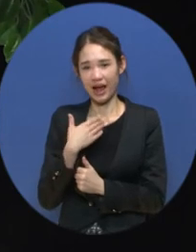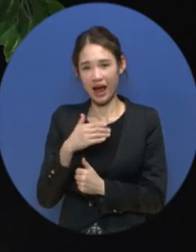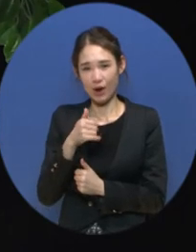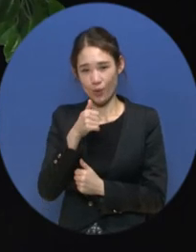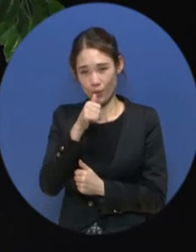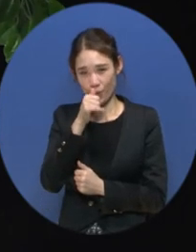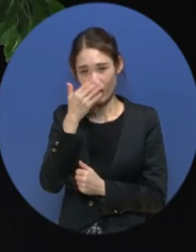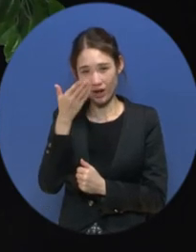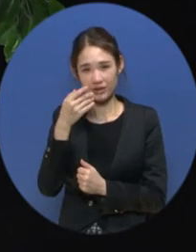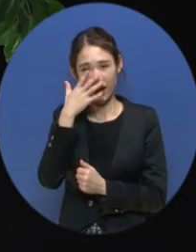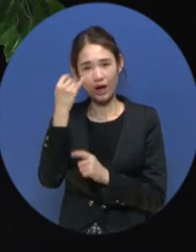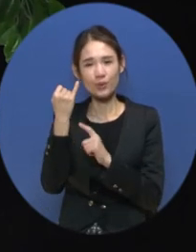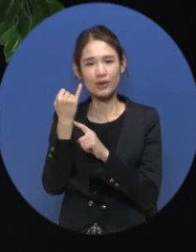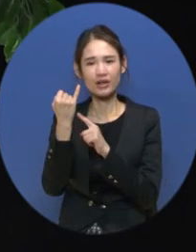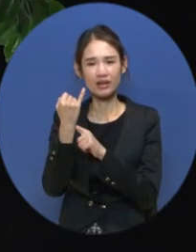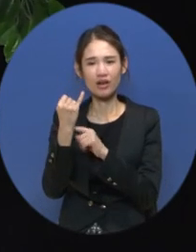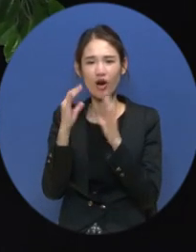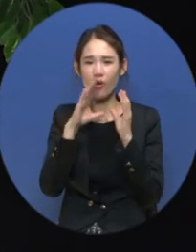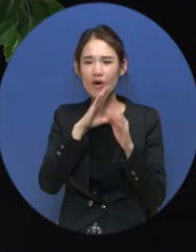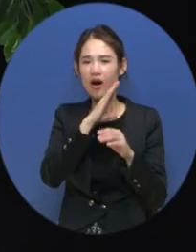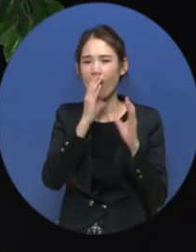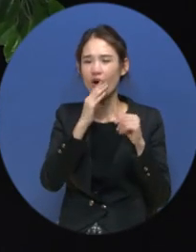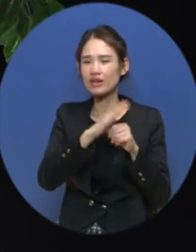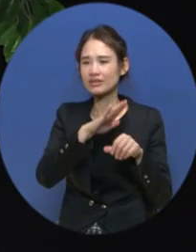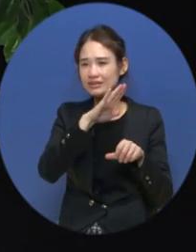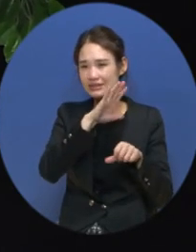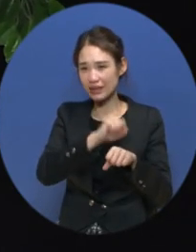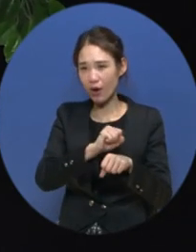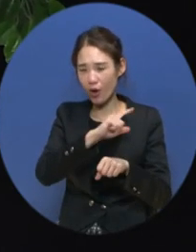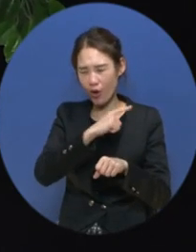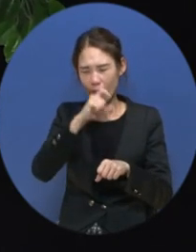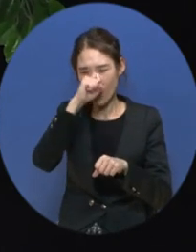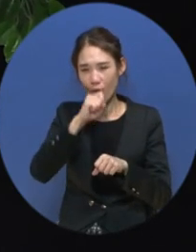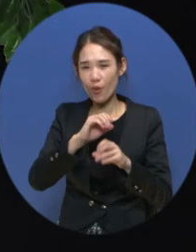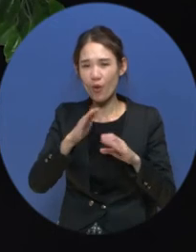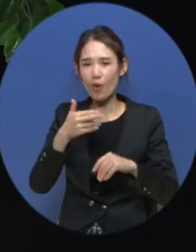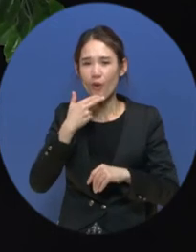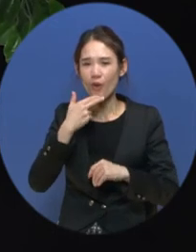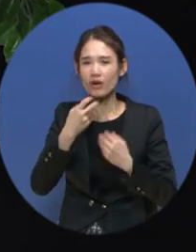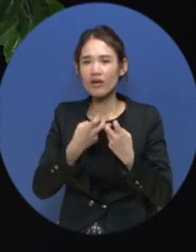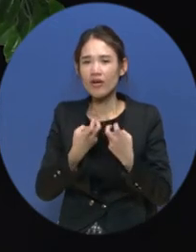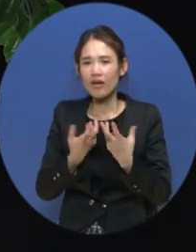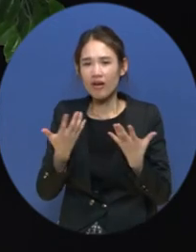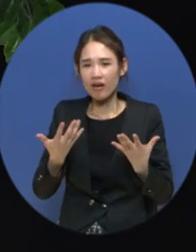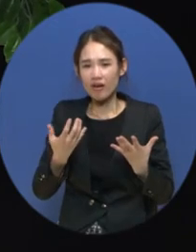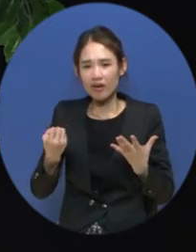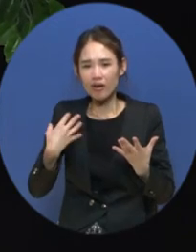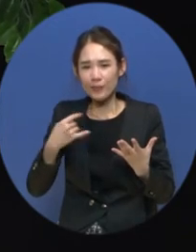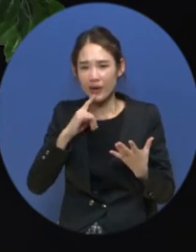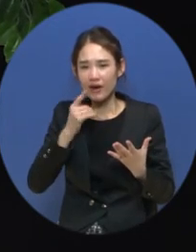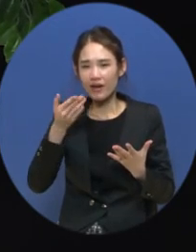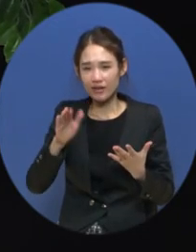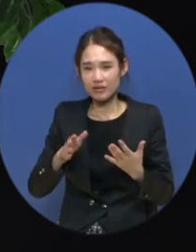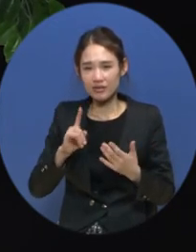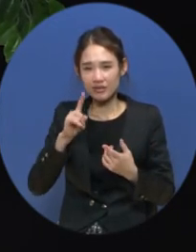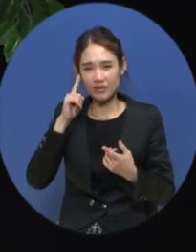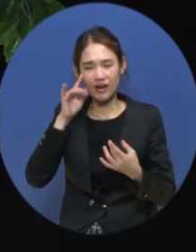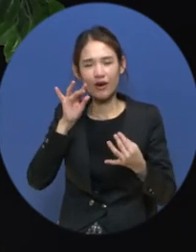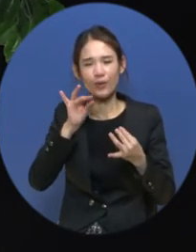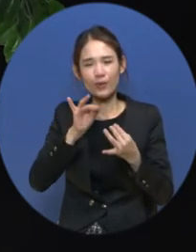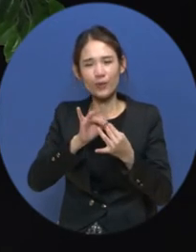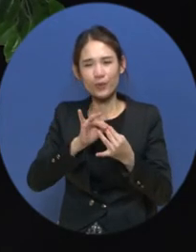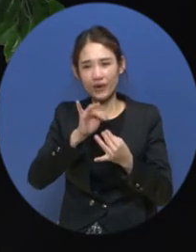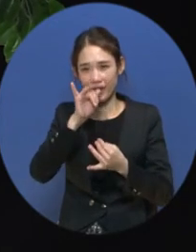어떤 할머니께서 정말 어린이집이 있어서 너무 좋다. 어린이집이 없었으면 어떨 뻔했냐는 얘기를 하셔서 저도 그 부분에